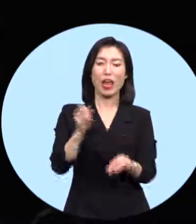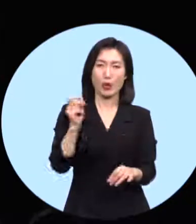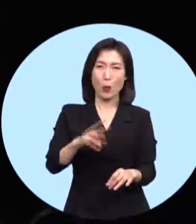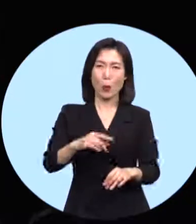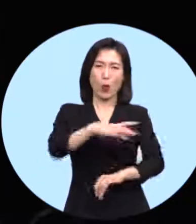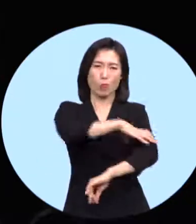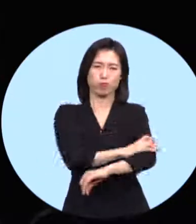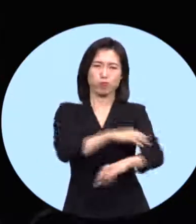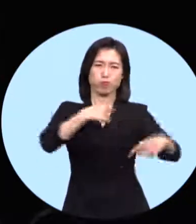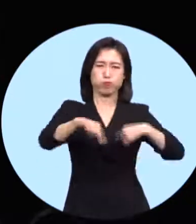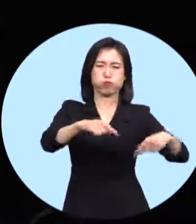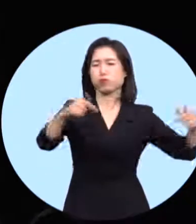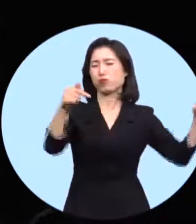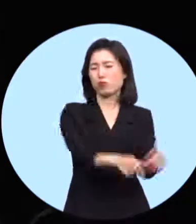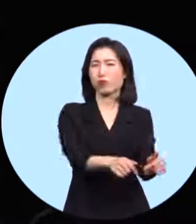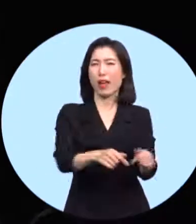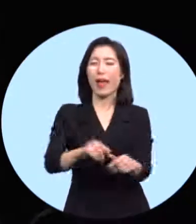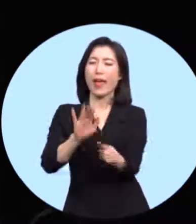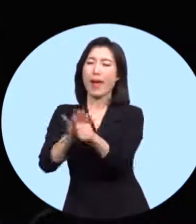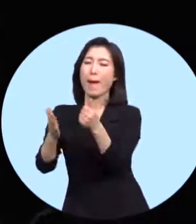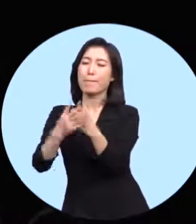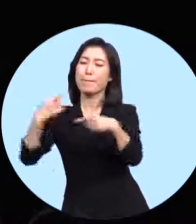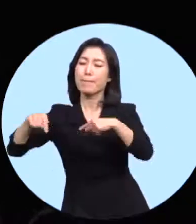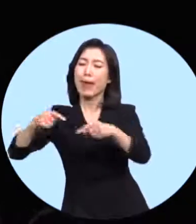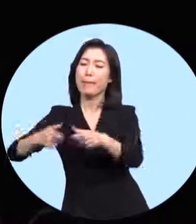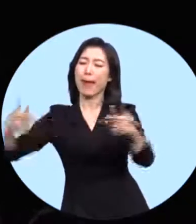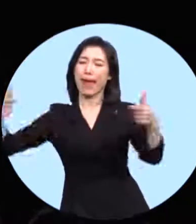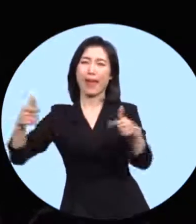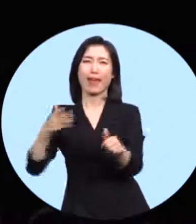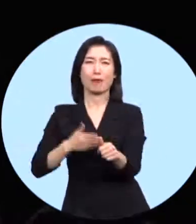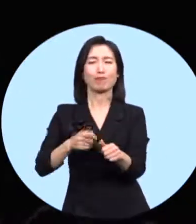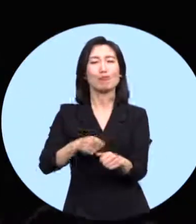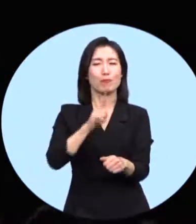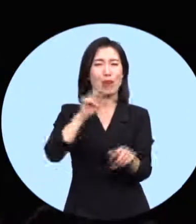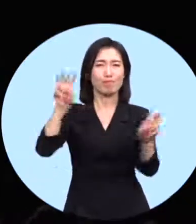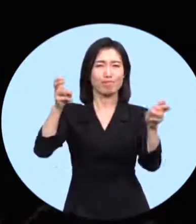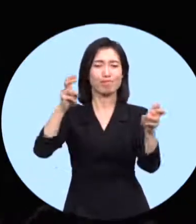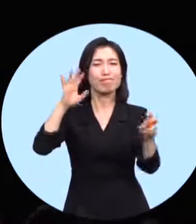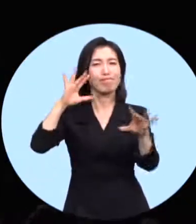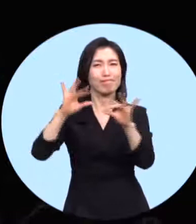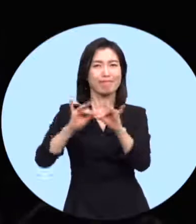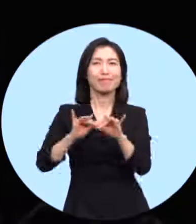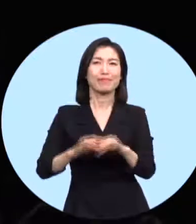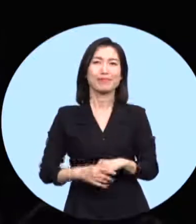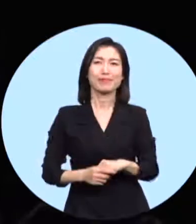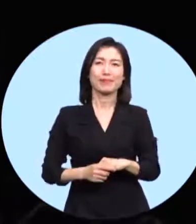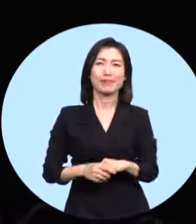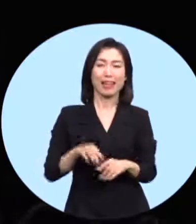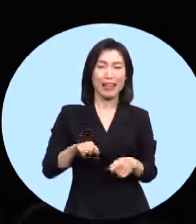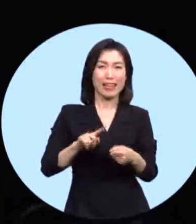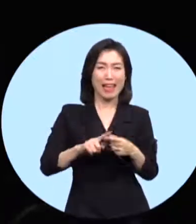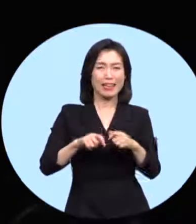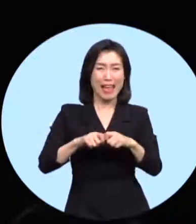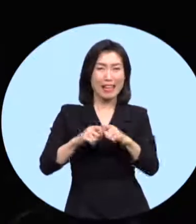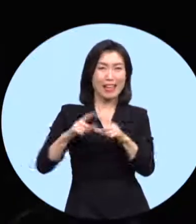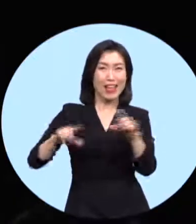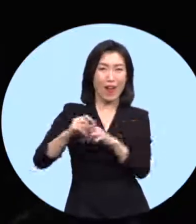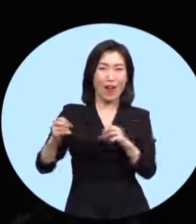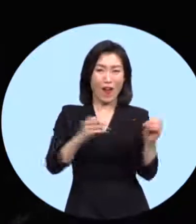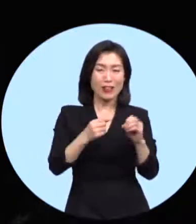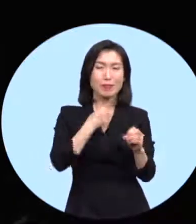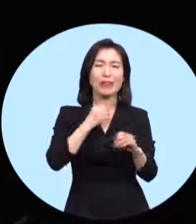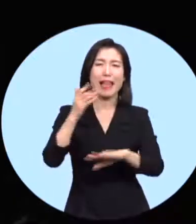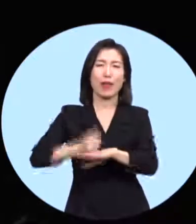줄이고 협치는 늘리자라는 제목으로 수렴될 수도 있을 것 같습니다. 자세한 토론은 종합토론 시간으로